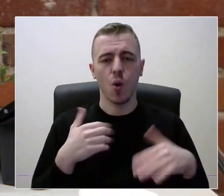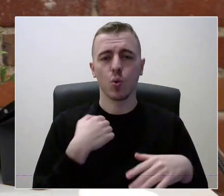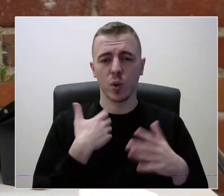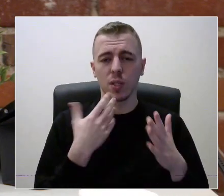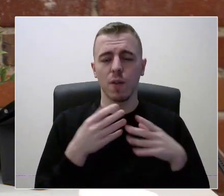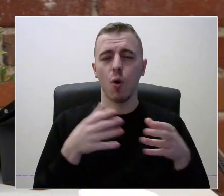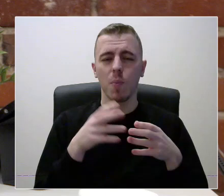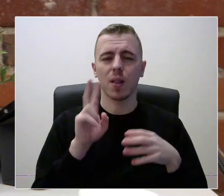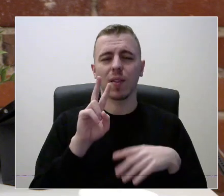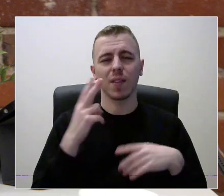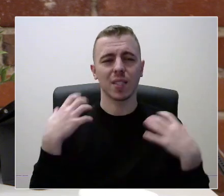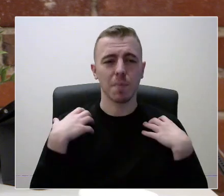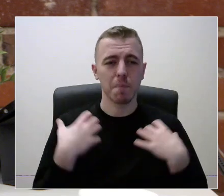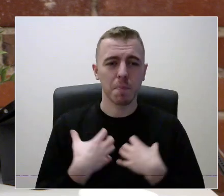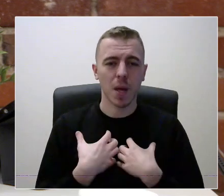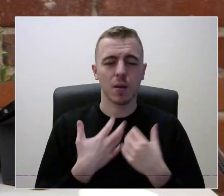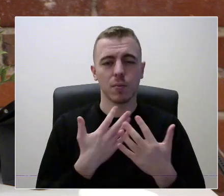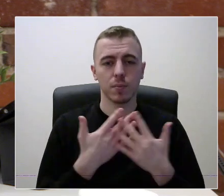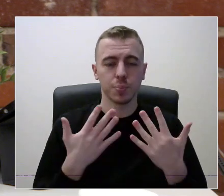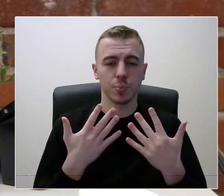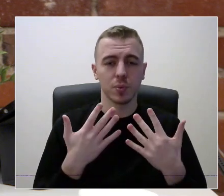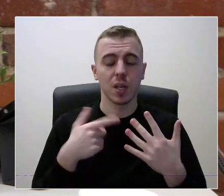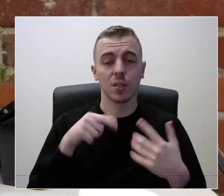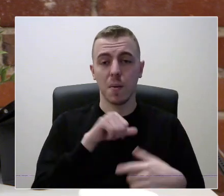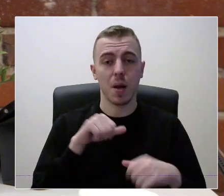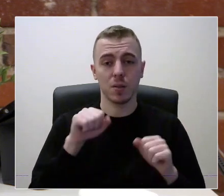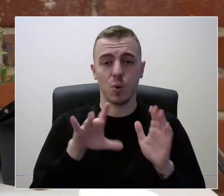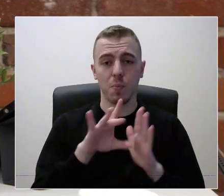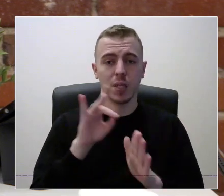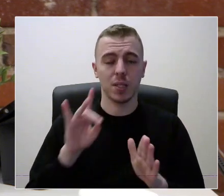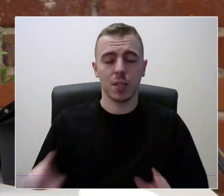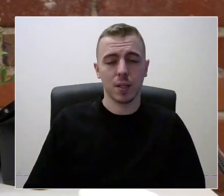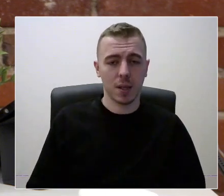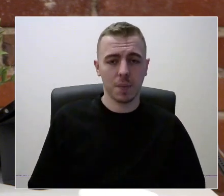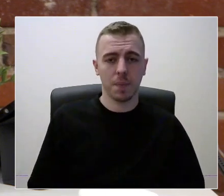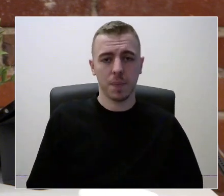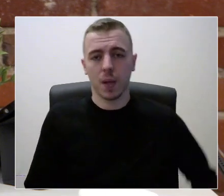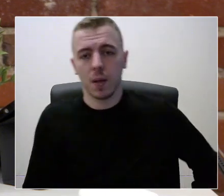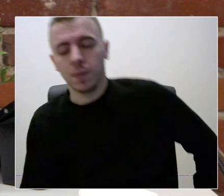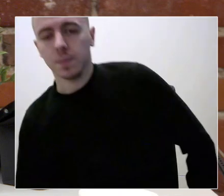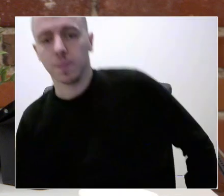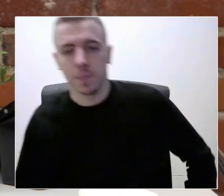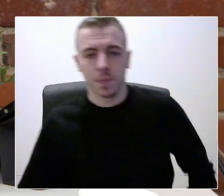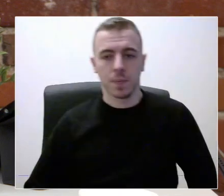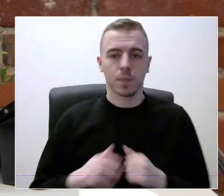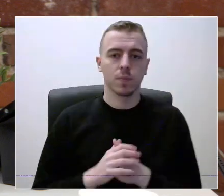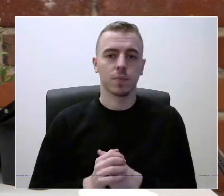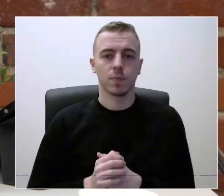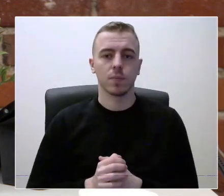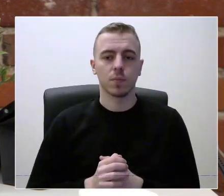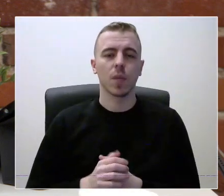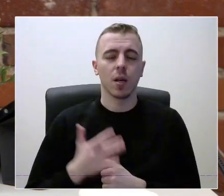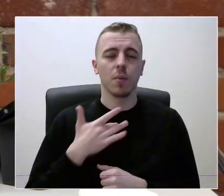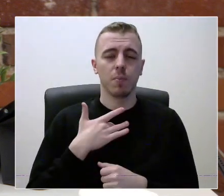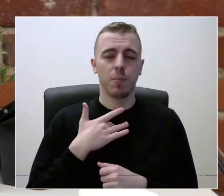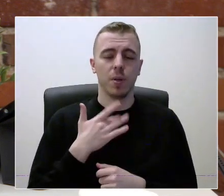vicemerų, nes vicemerus patys galėsit rinktis, turbūt derinant su koalicijos partneriais, jie,